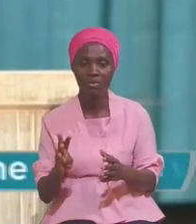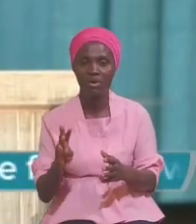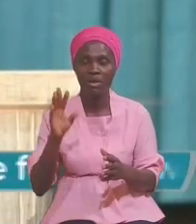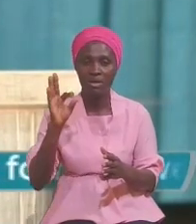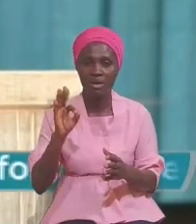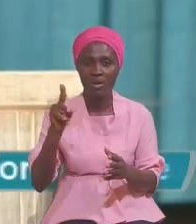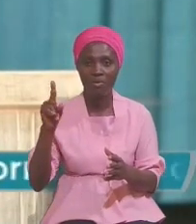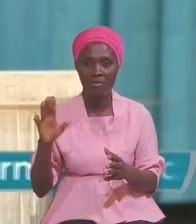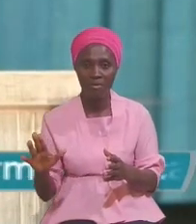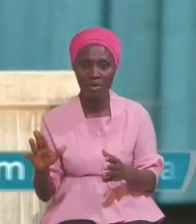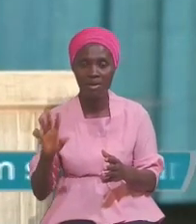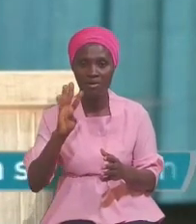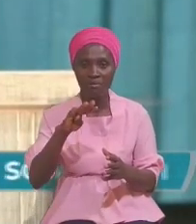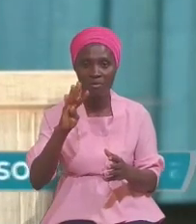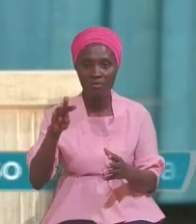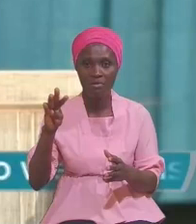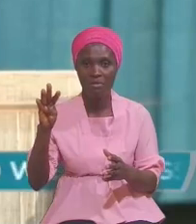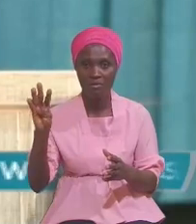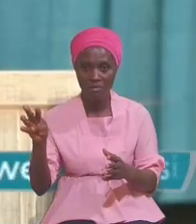91 54